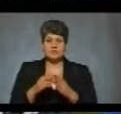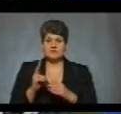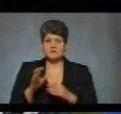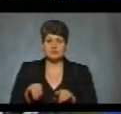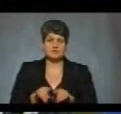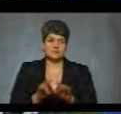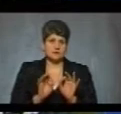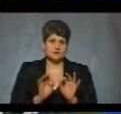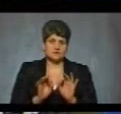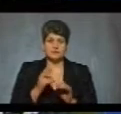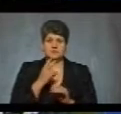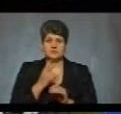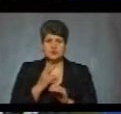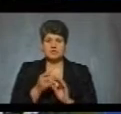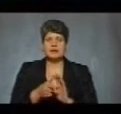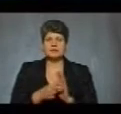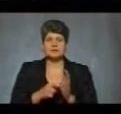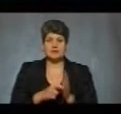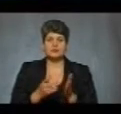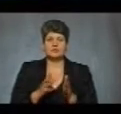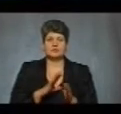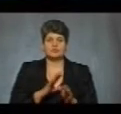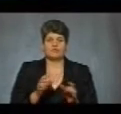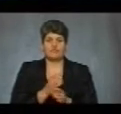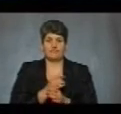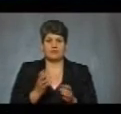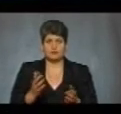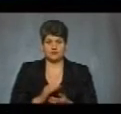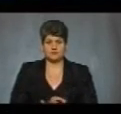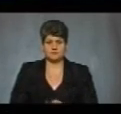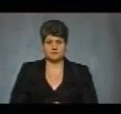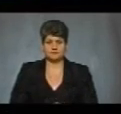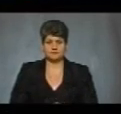теж. Ви бачите кадри кімнати, де стався вибух.